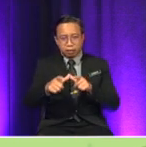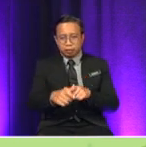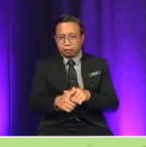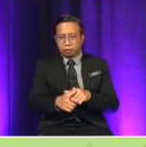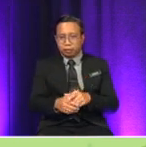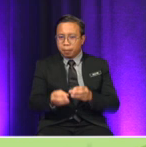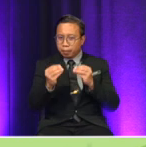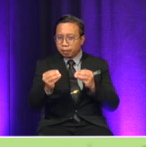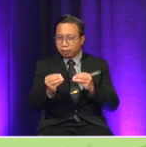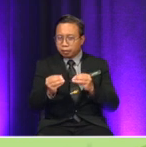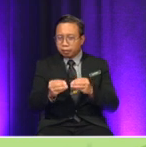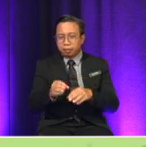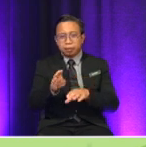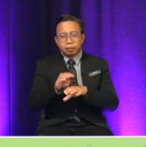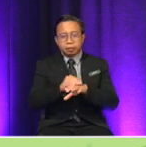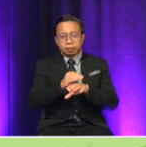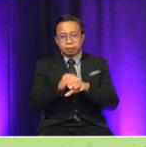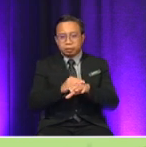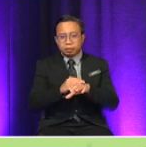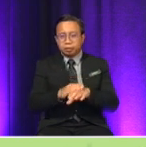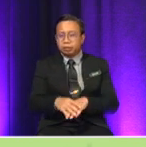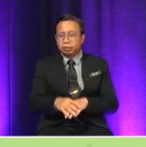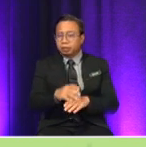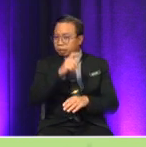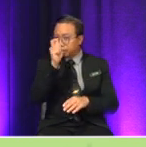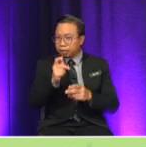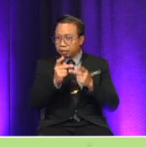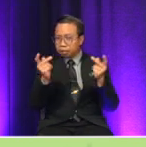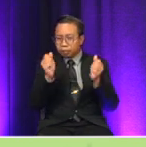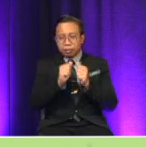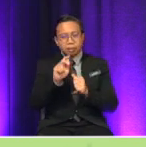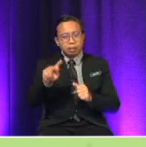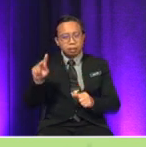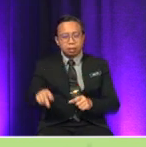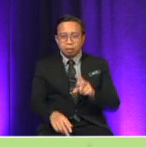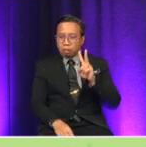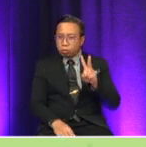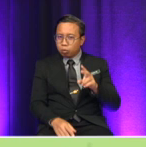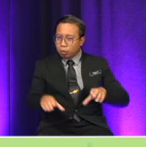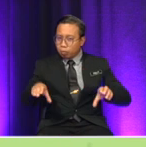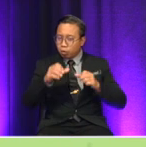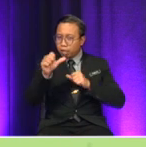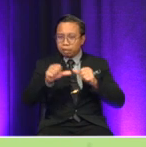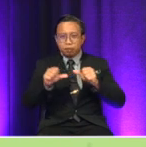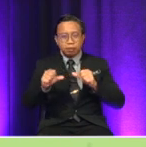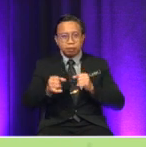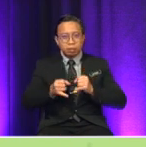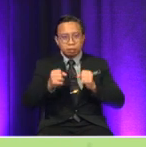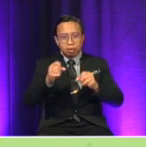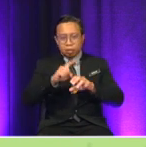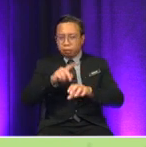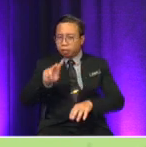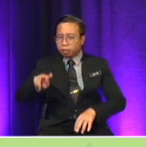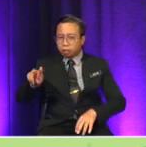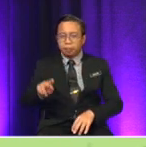memberi salam, bermesra dan berbual sambil bertanya khabar dengan kanak-kanak. Yang kedua, menyerahkan aktiviti yang akan dijalankan kepada